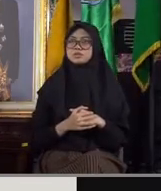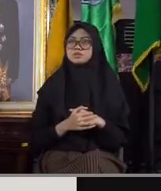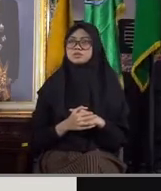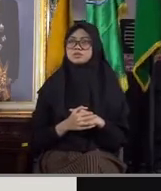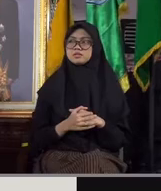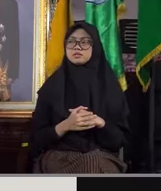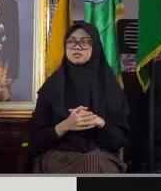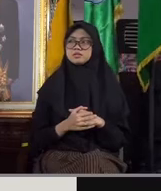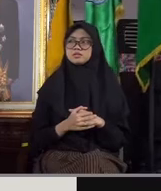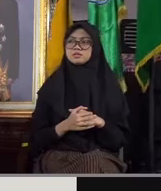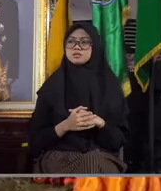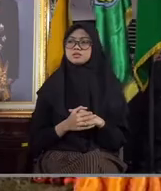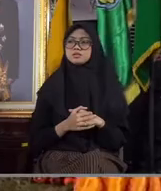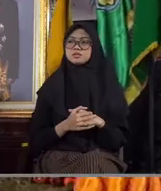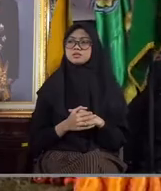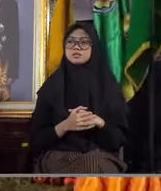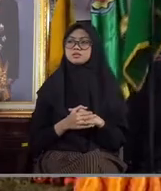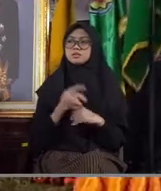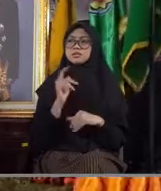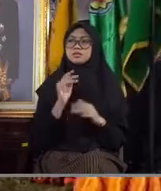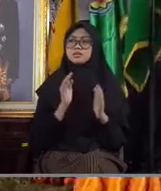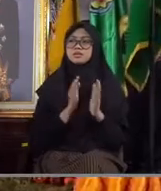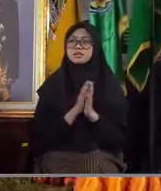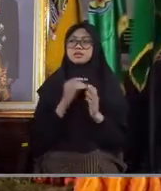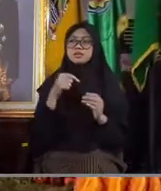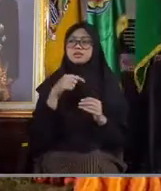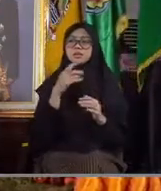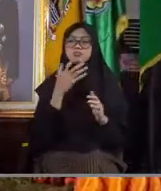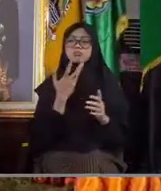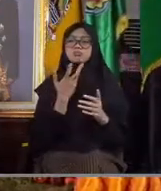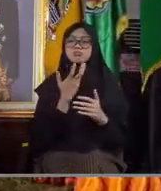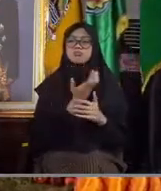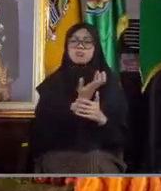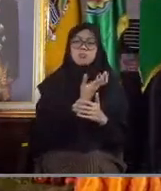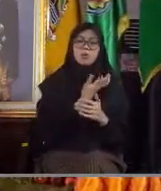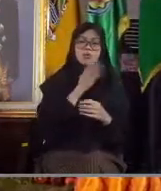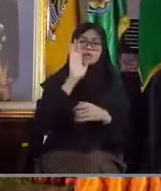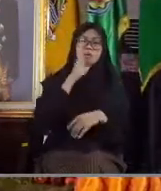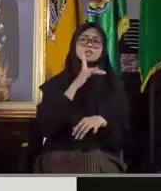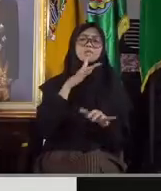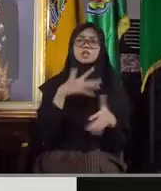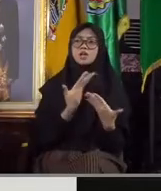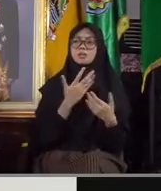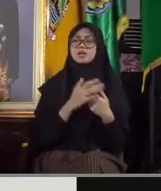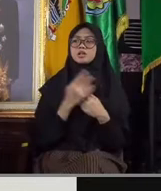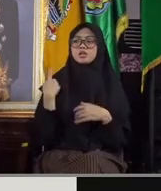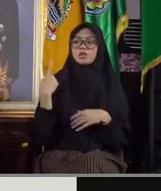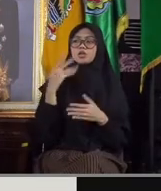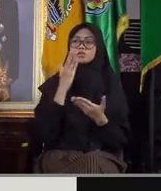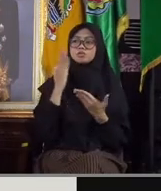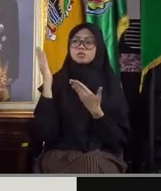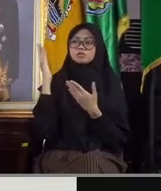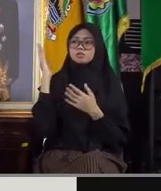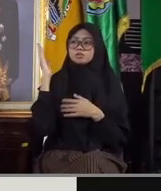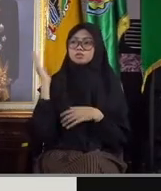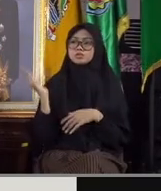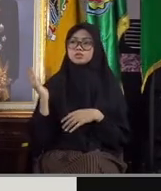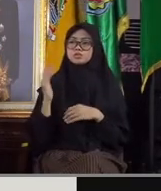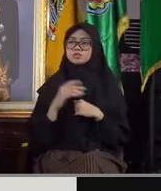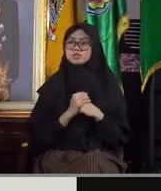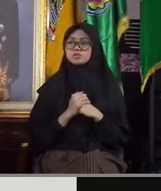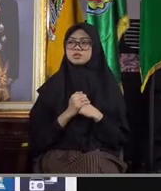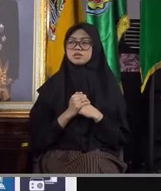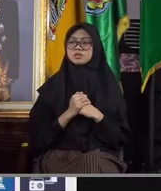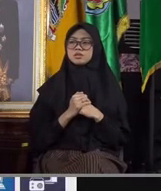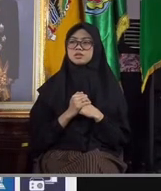Pak Wisnu Tama. Dan ini mau diapakan? Mohon slide. Nah, ini ekonomi kreatif